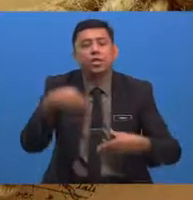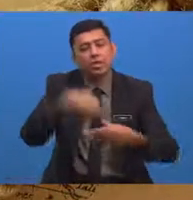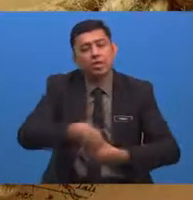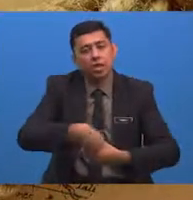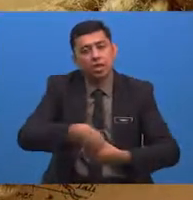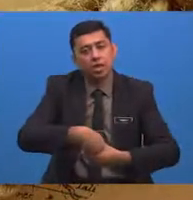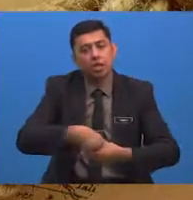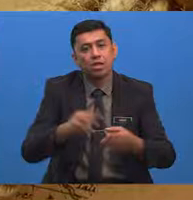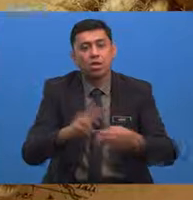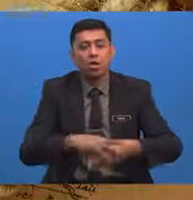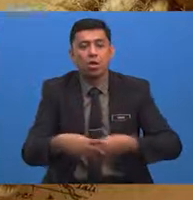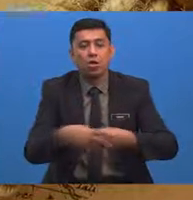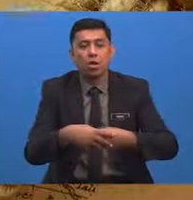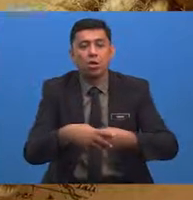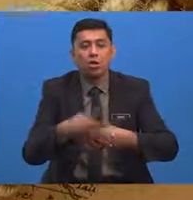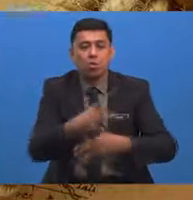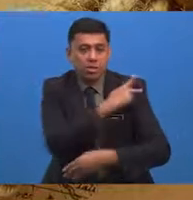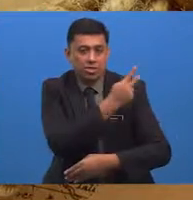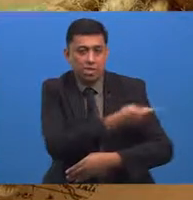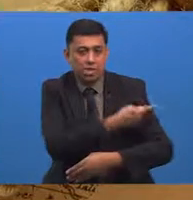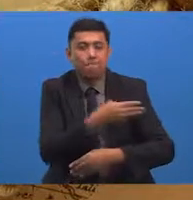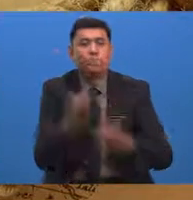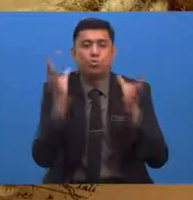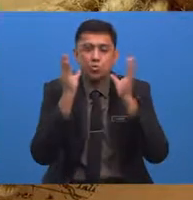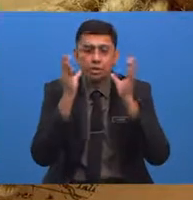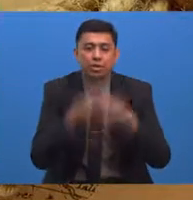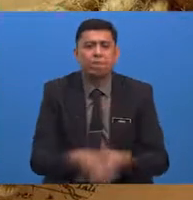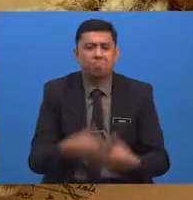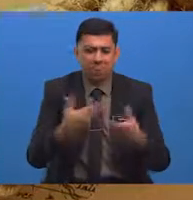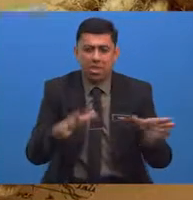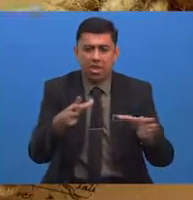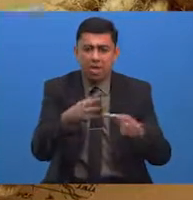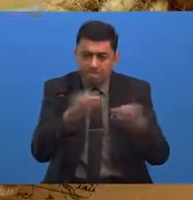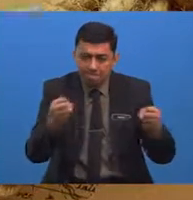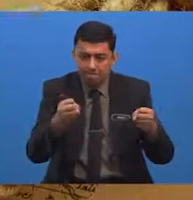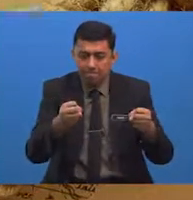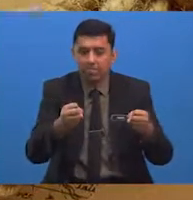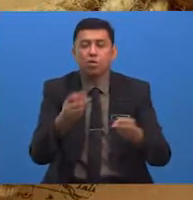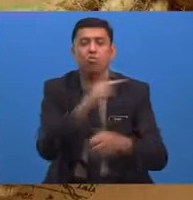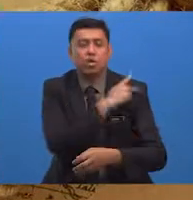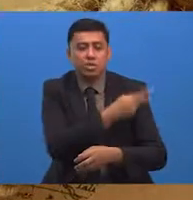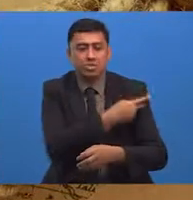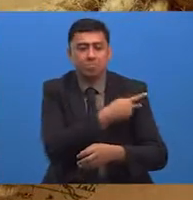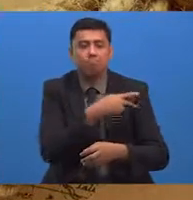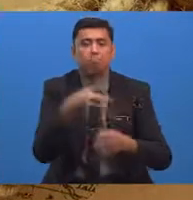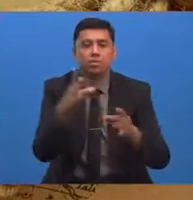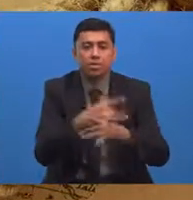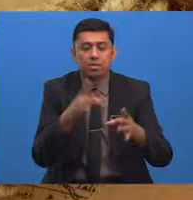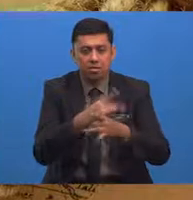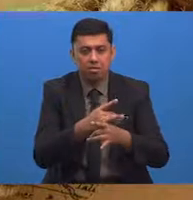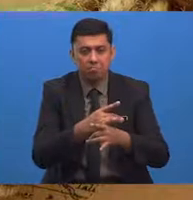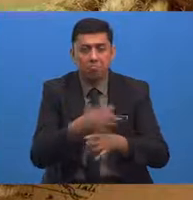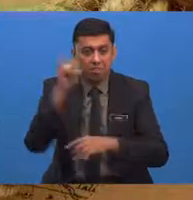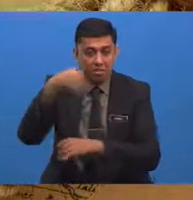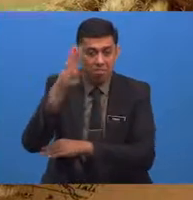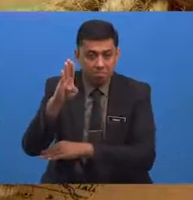dalam kekuasaan Kesultanan Brunei. Setelah memperoleh kuasa di Sarawak, James Brooke berusaha mengukuhkan